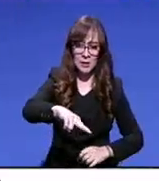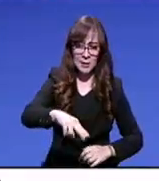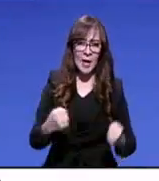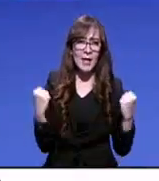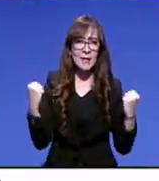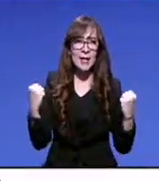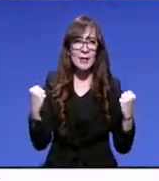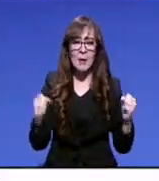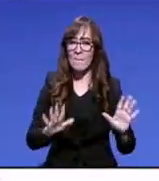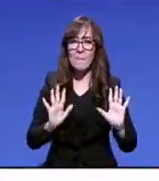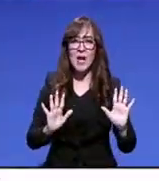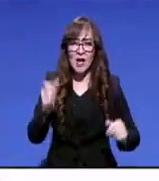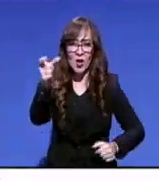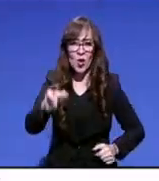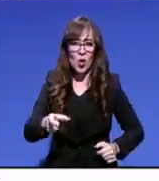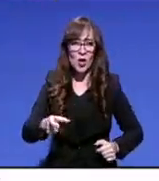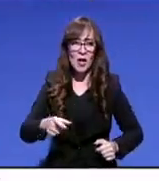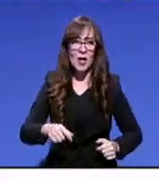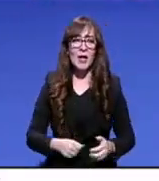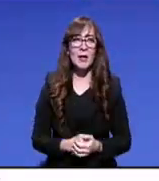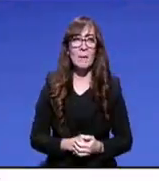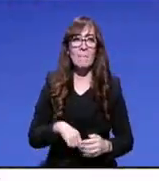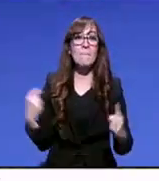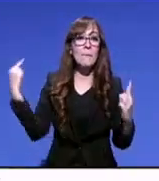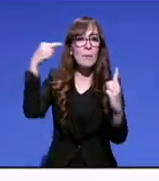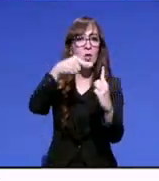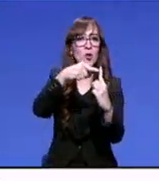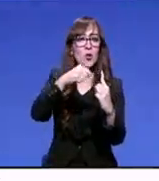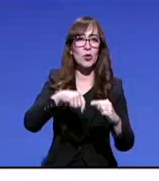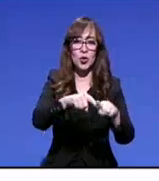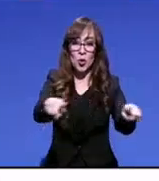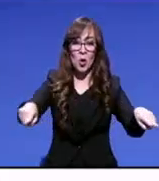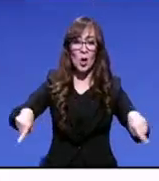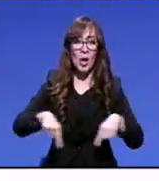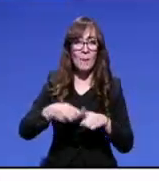dari Irti Monas hingga menuju lapangan Banteng.